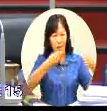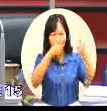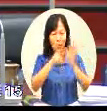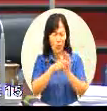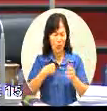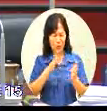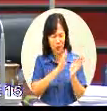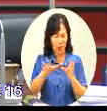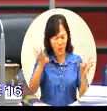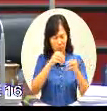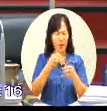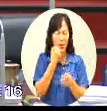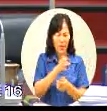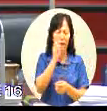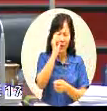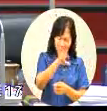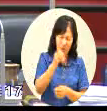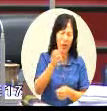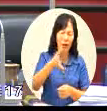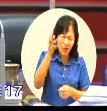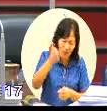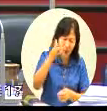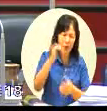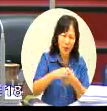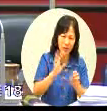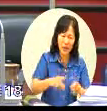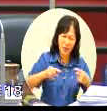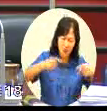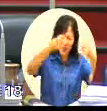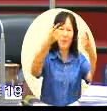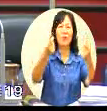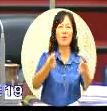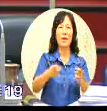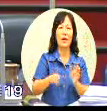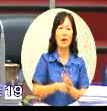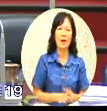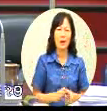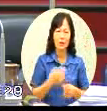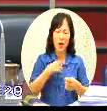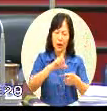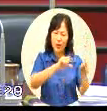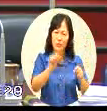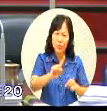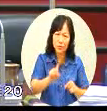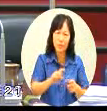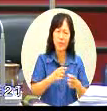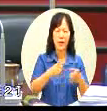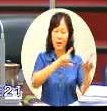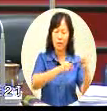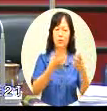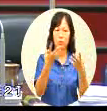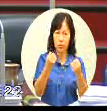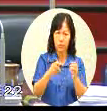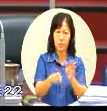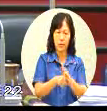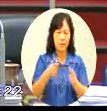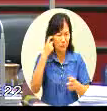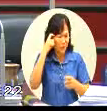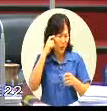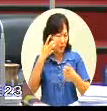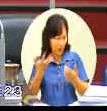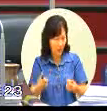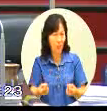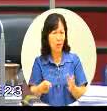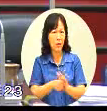多资料，苦口婆心的跟你讲，我们现在是在辩论的。辩论你要根据什么？根据数字，根据逻辑，这才